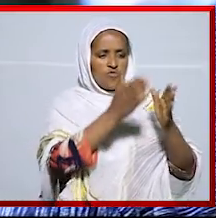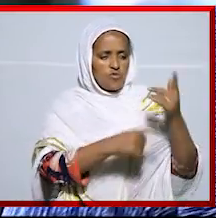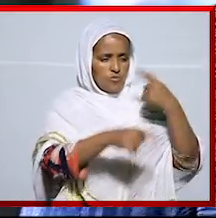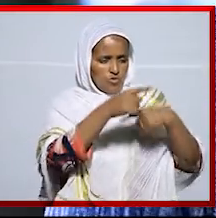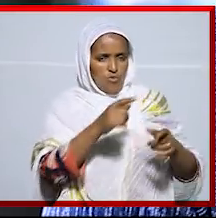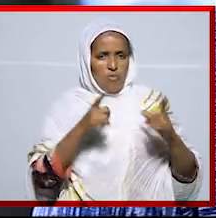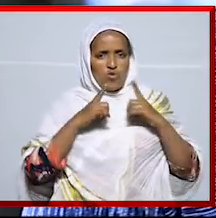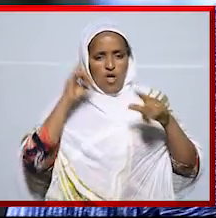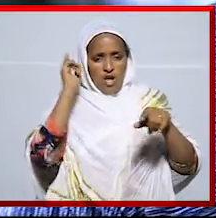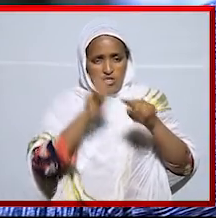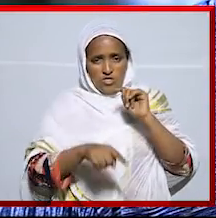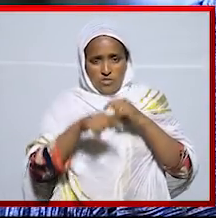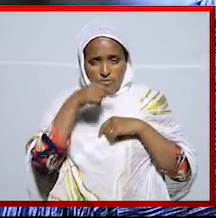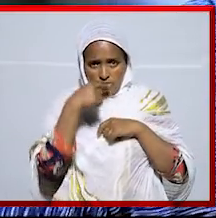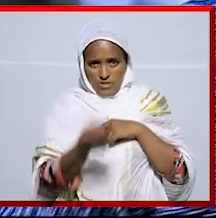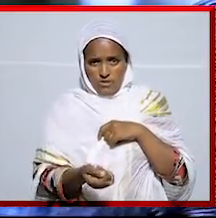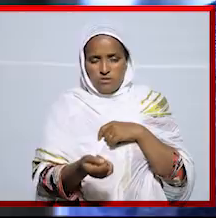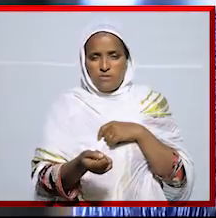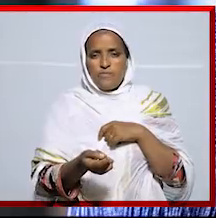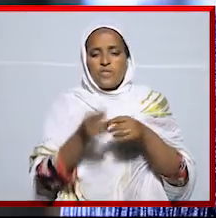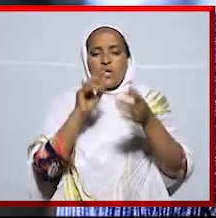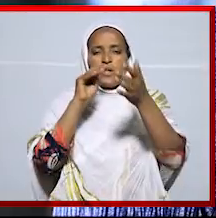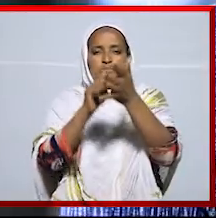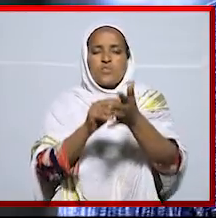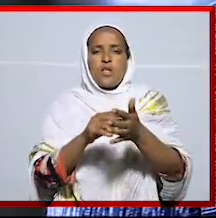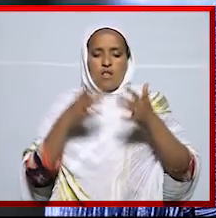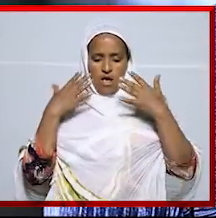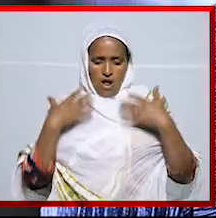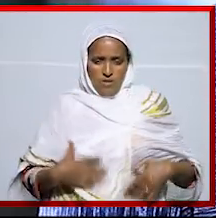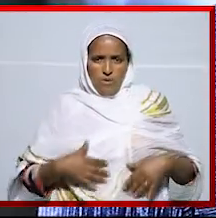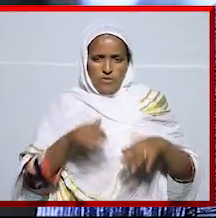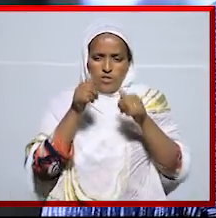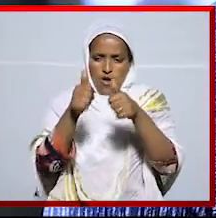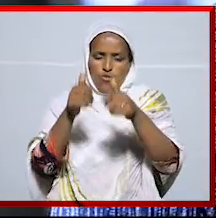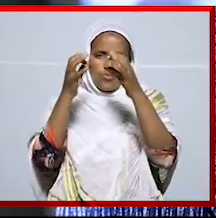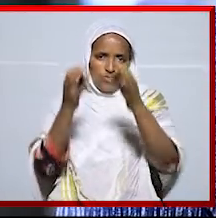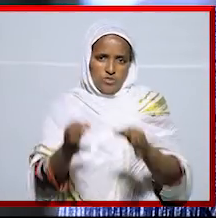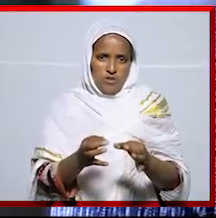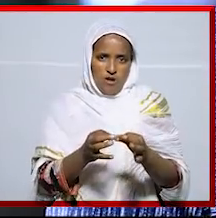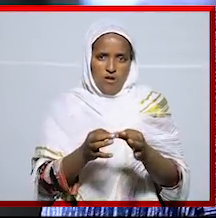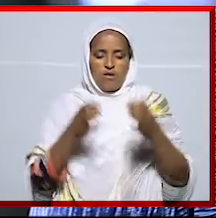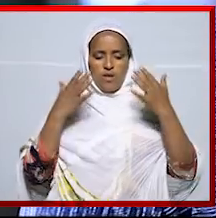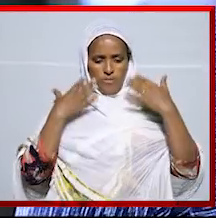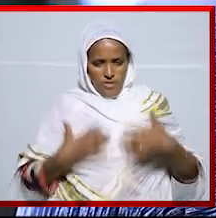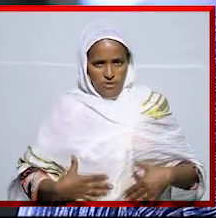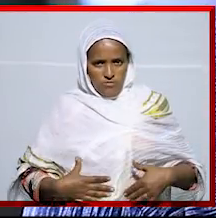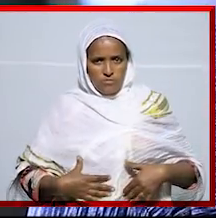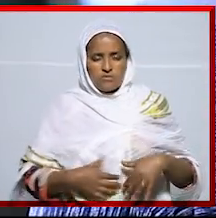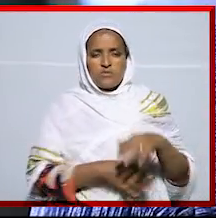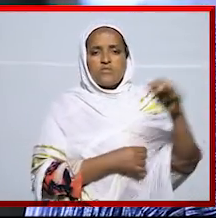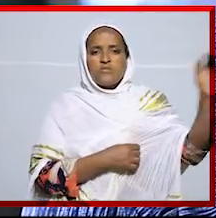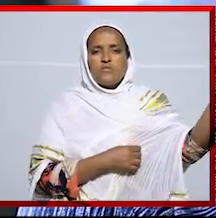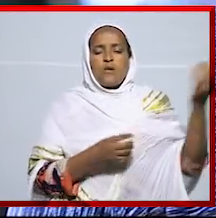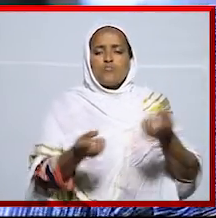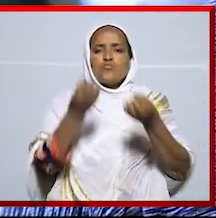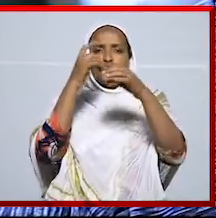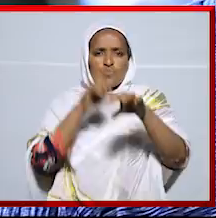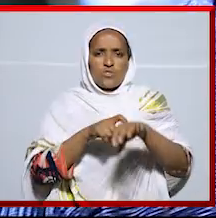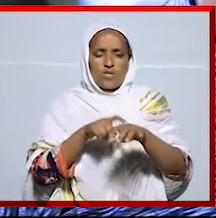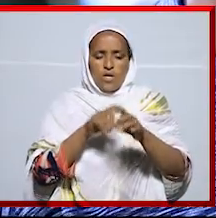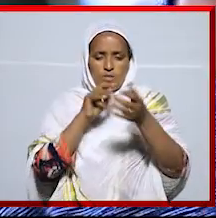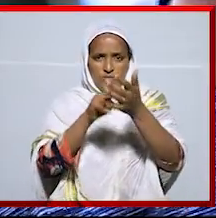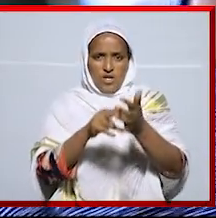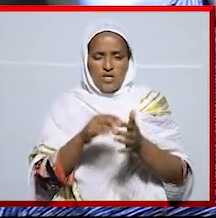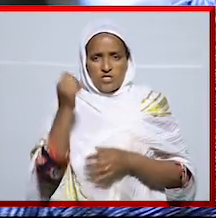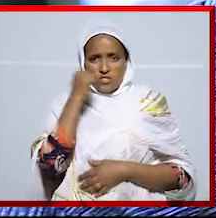የሚመጡትን ነገሮች ቶሎ ተቀብሎ ወደዛ ነገር መቀላቀልን እደግፈዋለሁ። ያው ከጥሩ ነገሮች ከጥሩ ጎኖች አንጻር ማለት ነው።